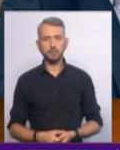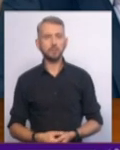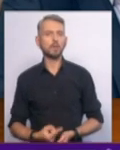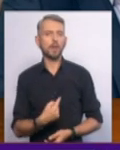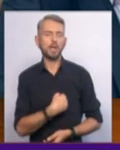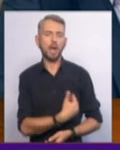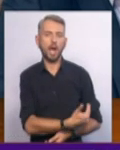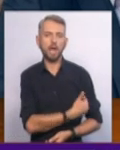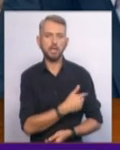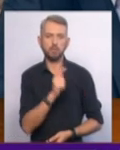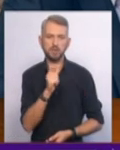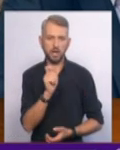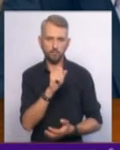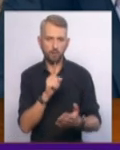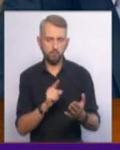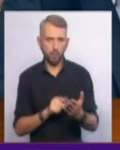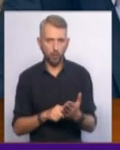Я хотіла би задати вопрос